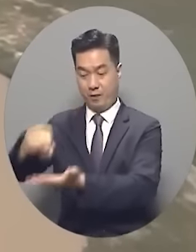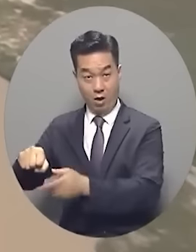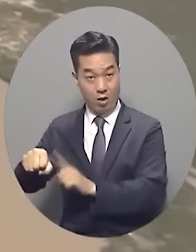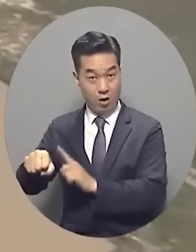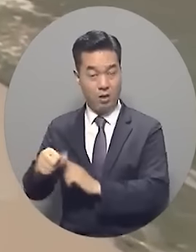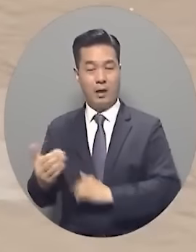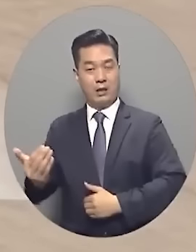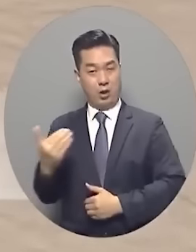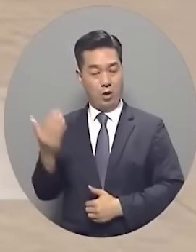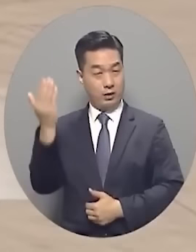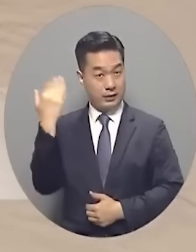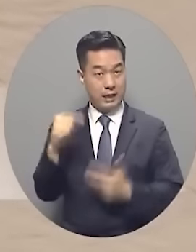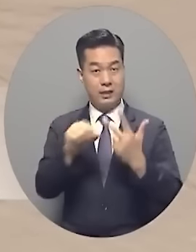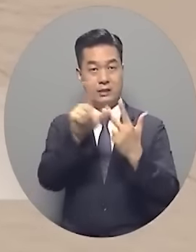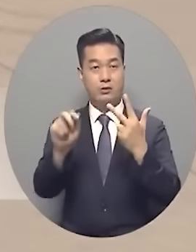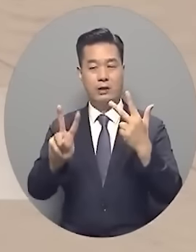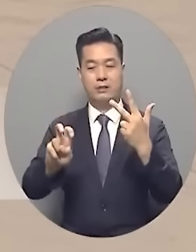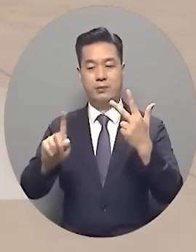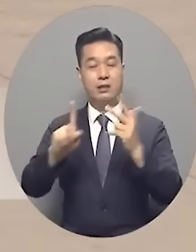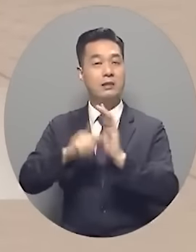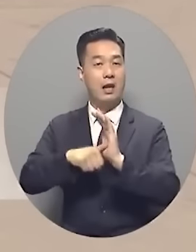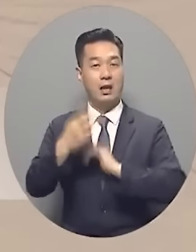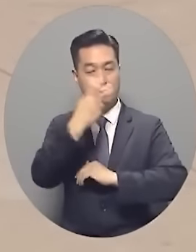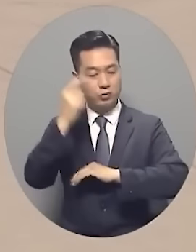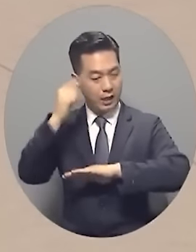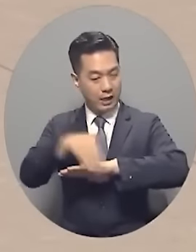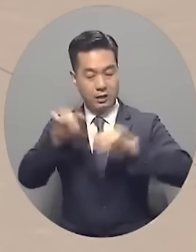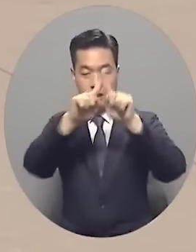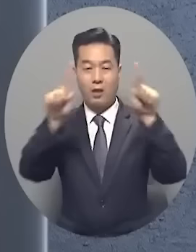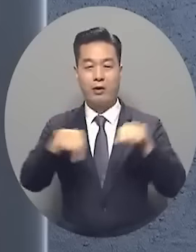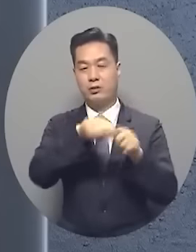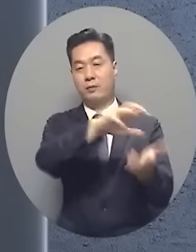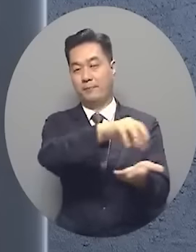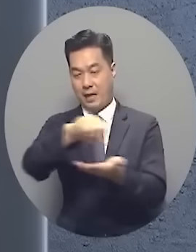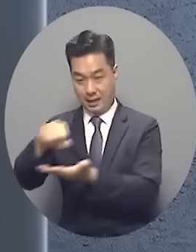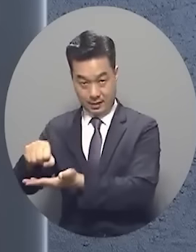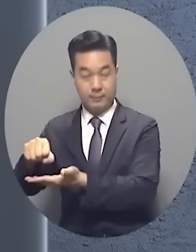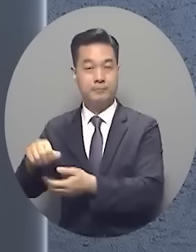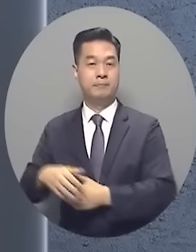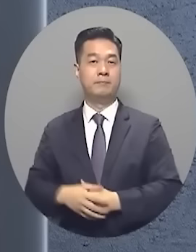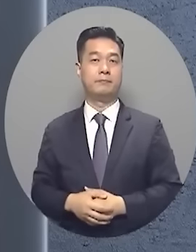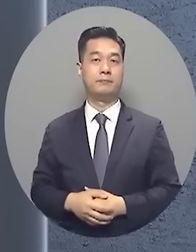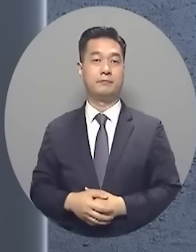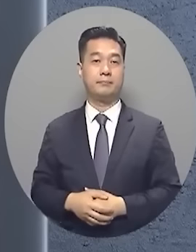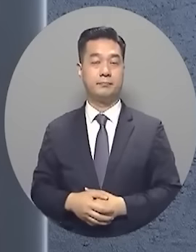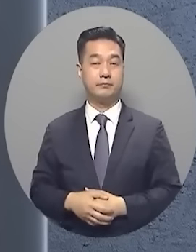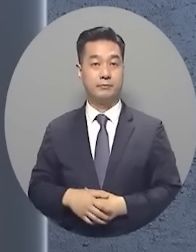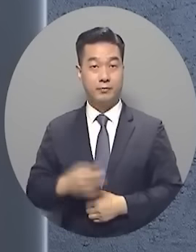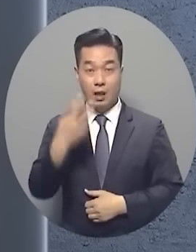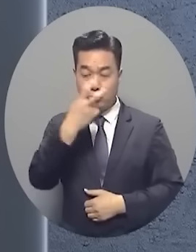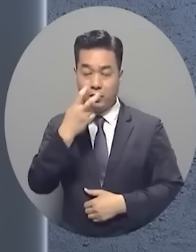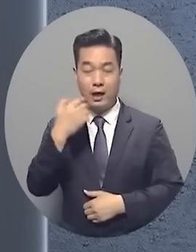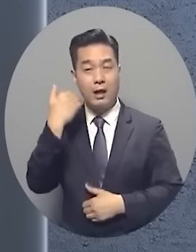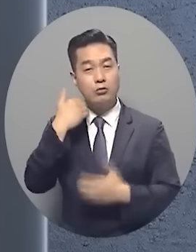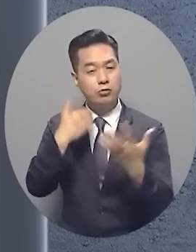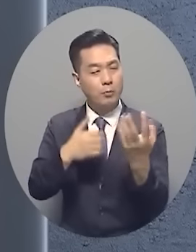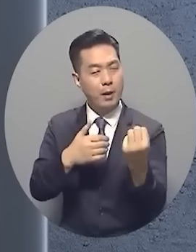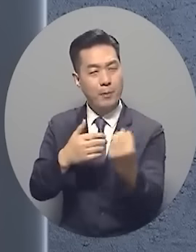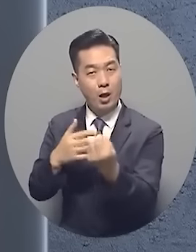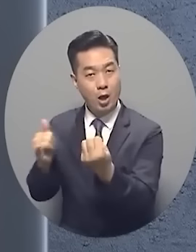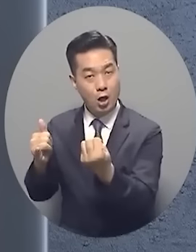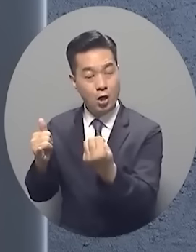훨씬 전인 지난달 21일에는 수사 계획서를 받아갔습니다. 수사 계획서에는 수사 대상이 몇 명인지 등 수사